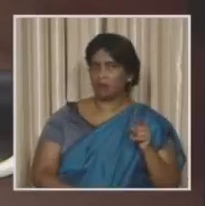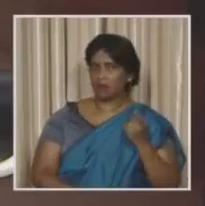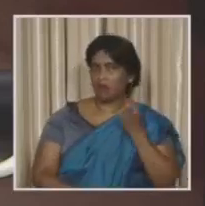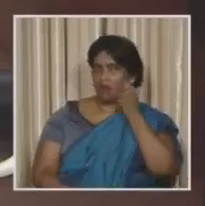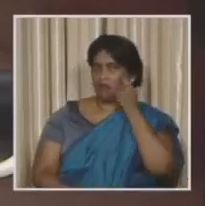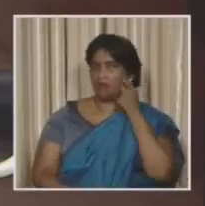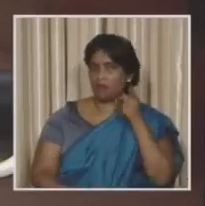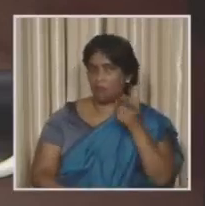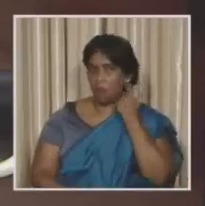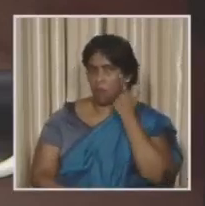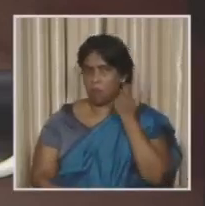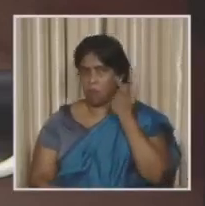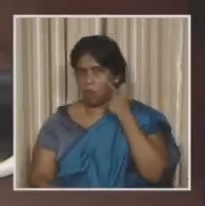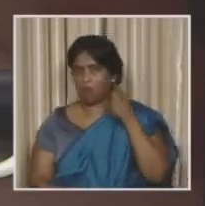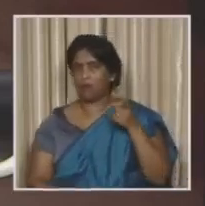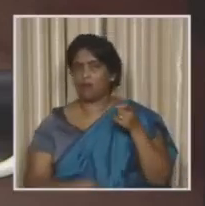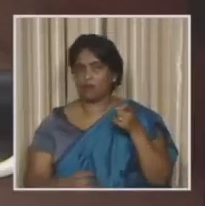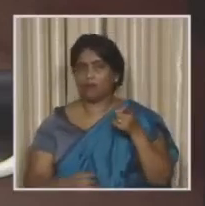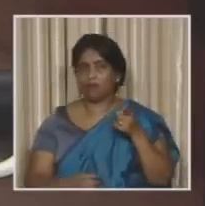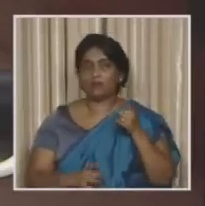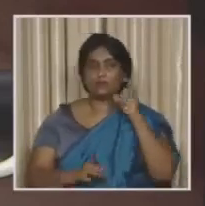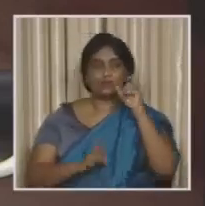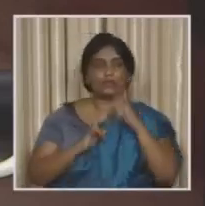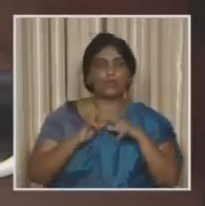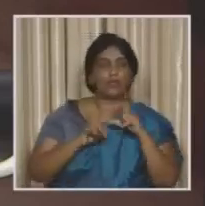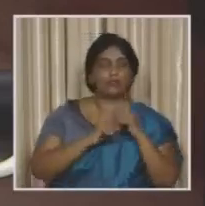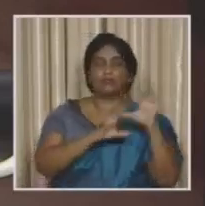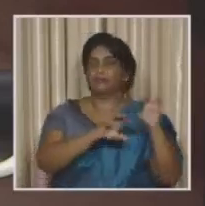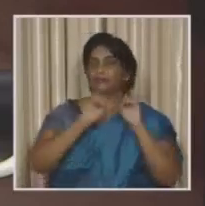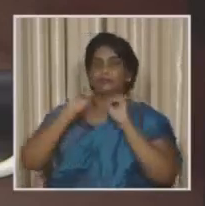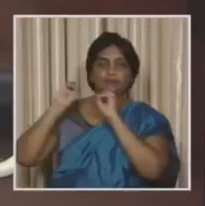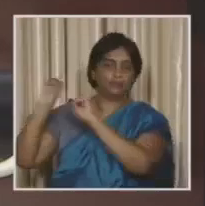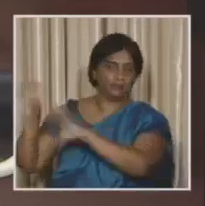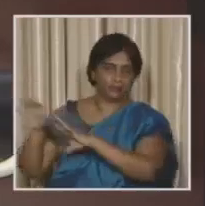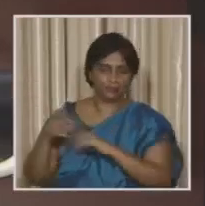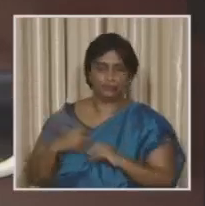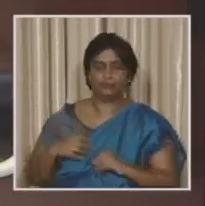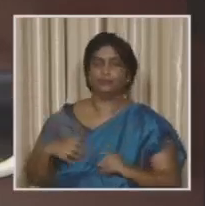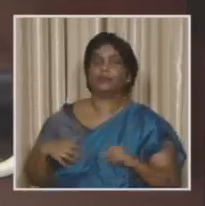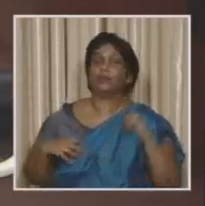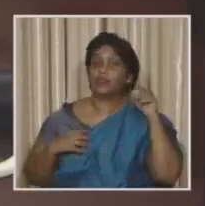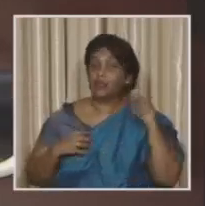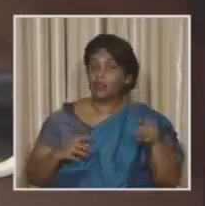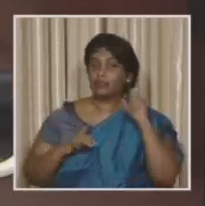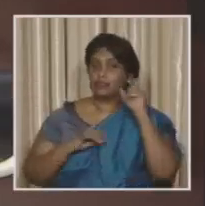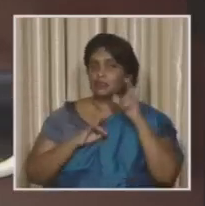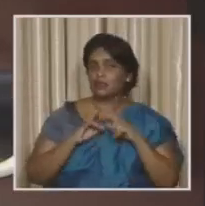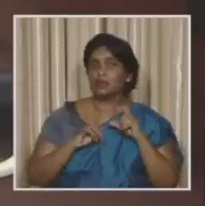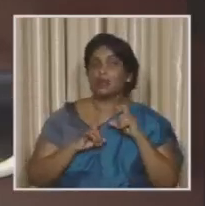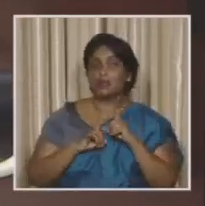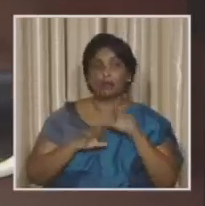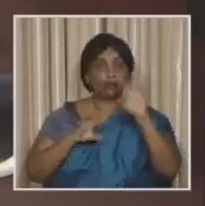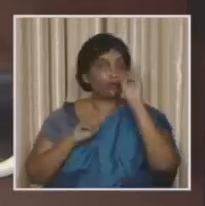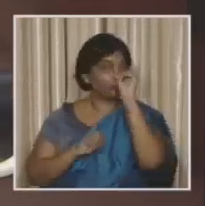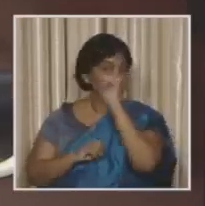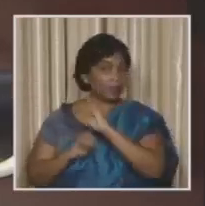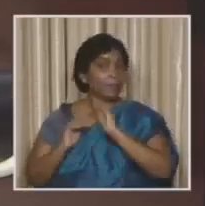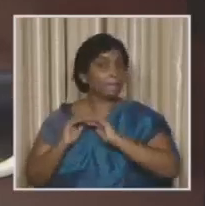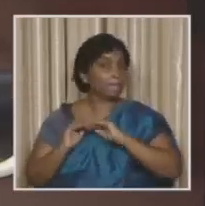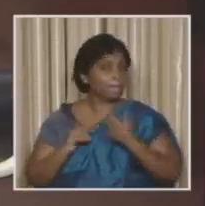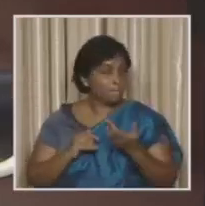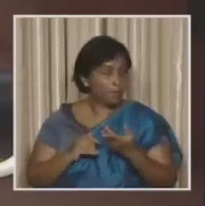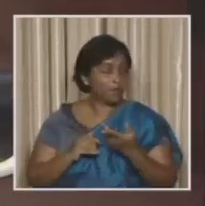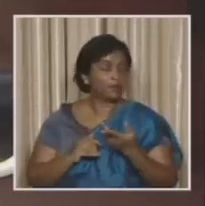බව, මොහු යමක් දන්න බව ඔහු අපරාධ පරීක්ෂණ දෙපාර්තමේන්තුවට බාර දෙන්නේ. අන්නේ අපරාධ පරීක්ෂණ දෙපාර්තමේන්තුවට බාර දුන්නාට පසුව